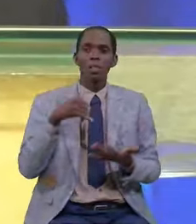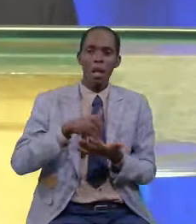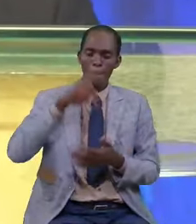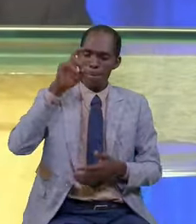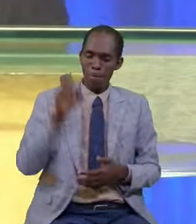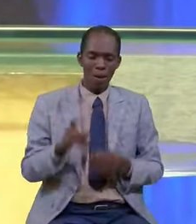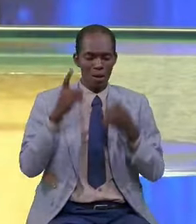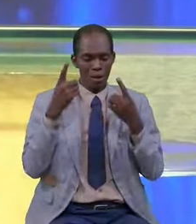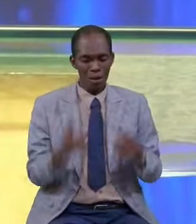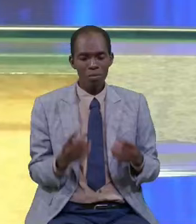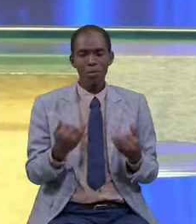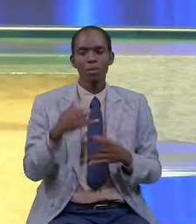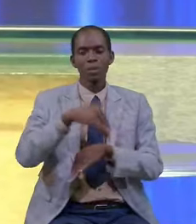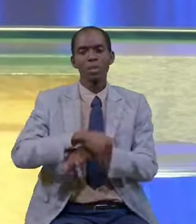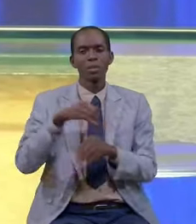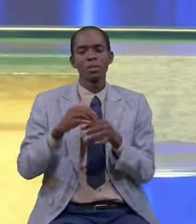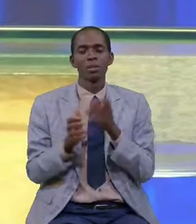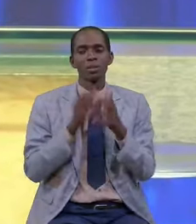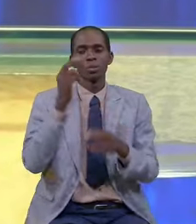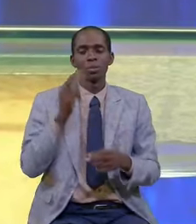ce soir.